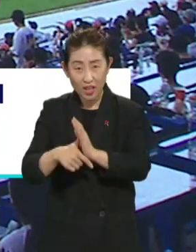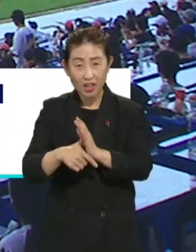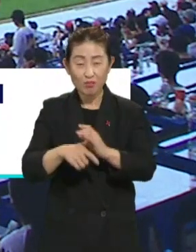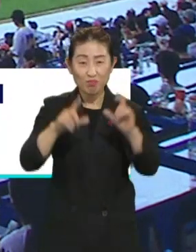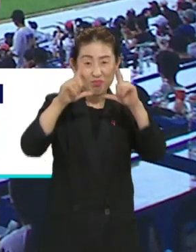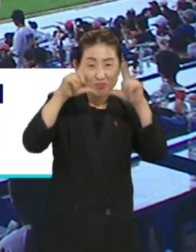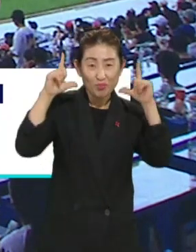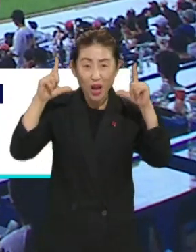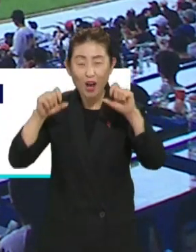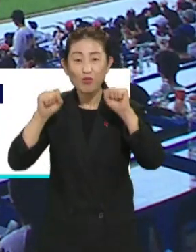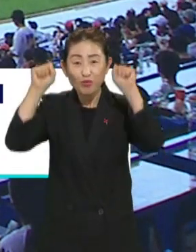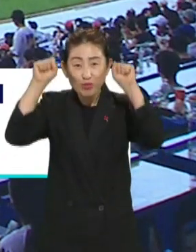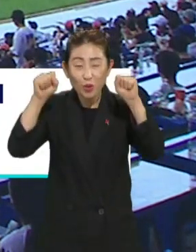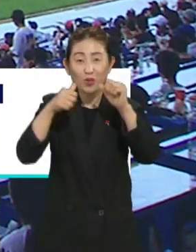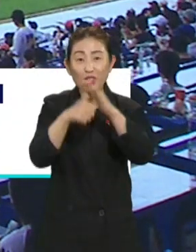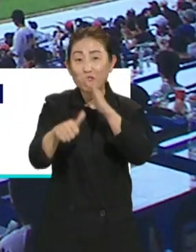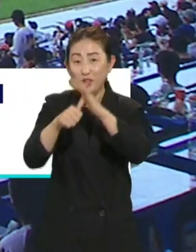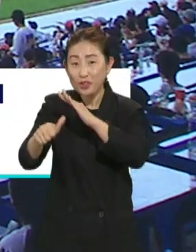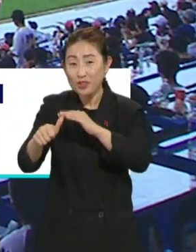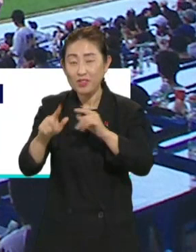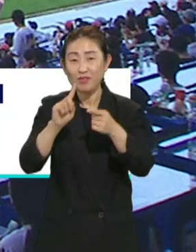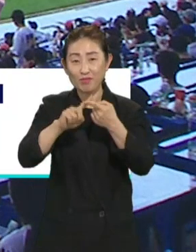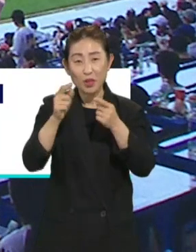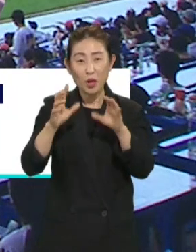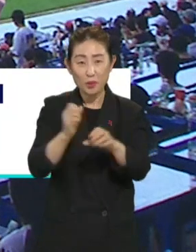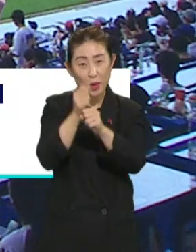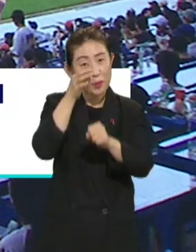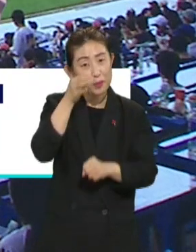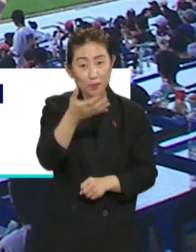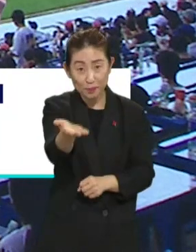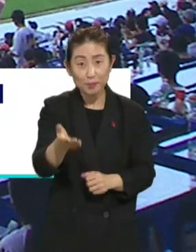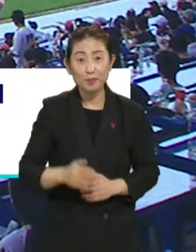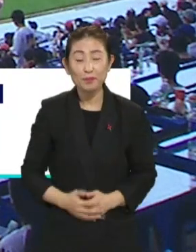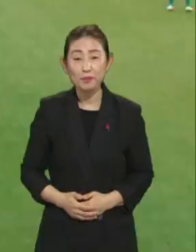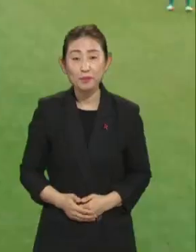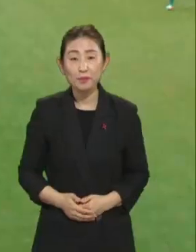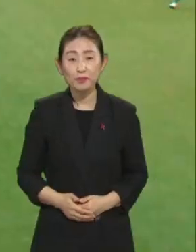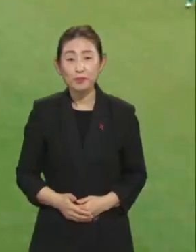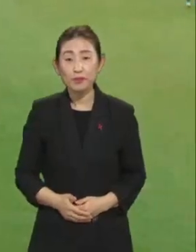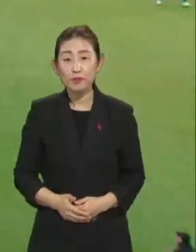스포츠 스타들의 활약이 이어졌습니다. 김철진 기자가 돌아봤습니다.